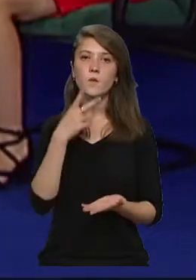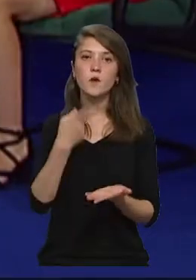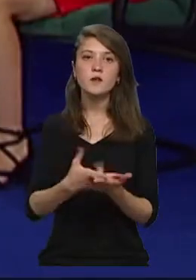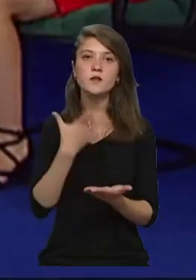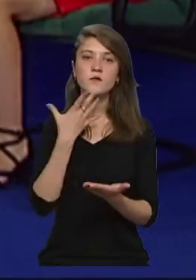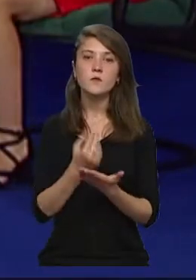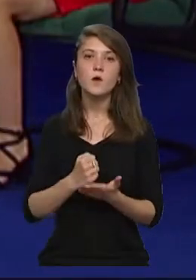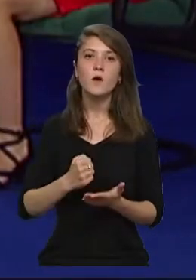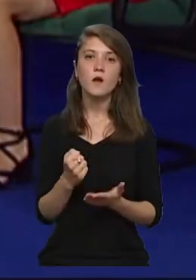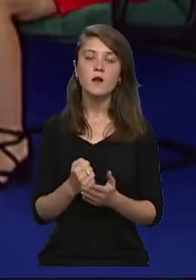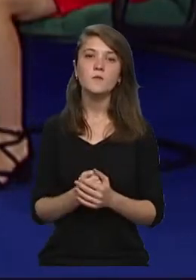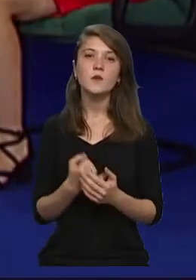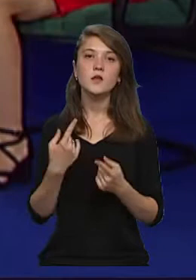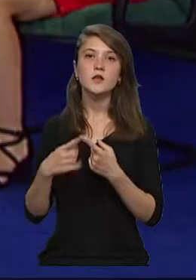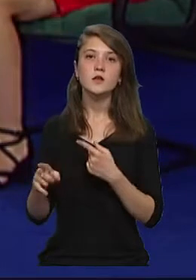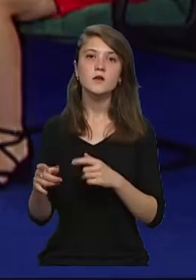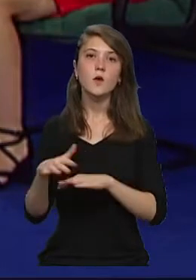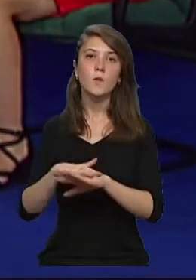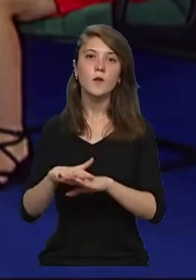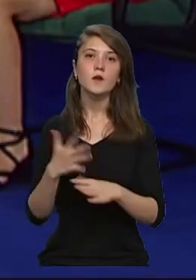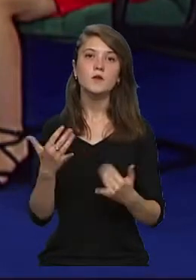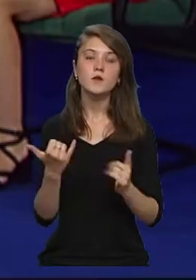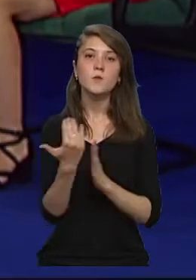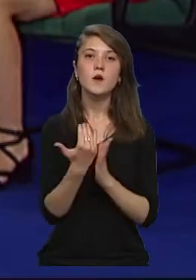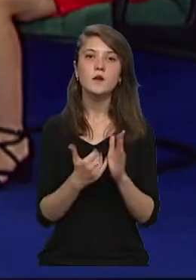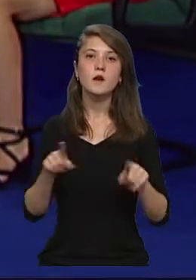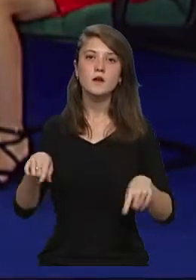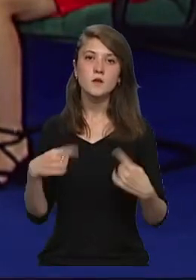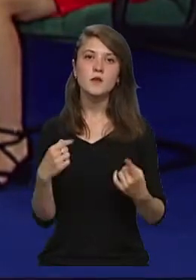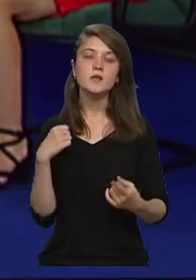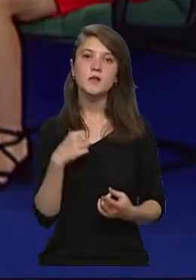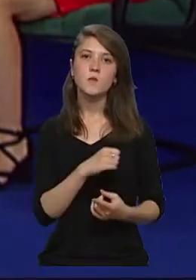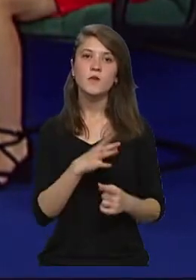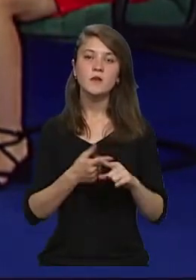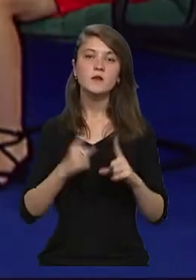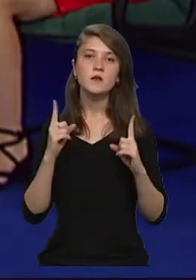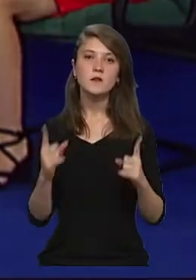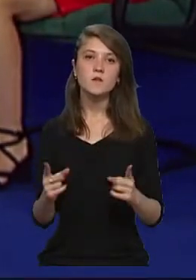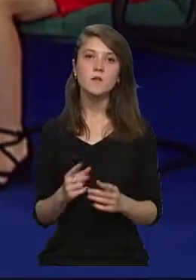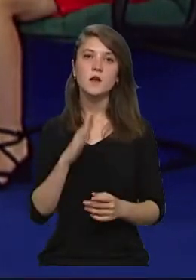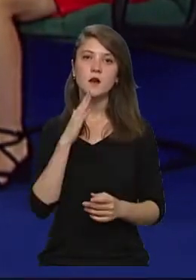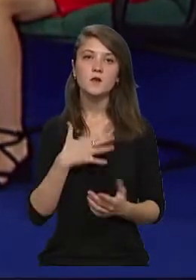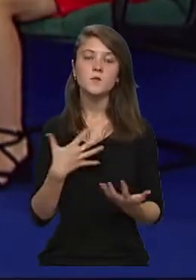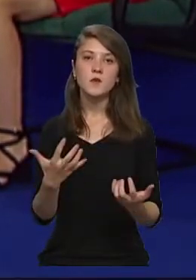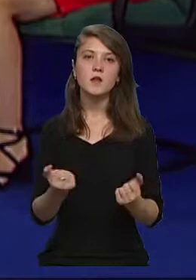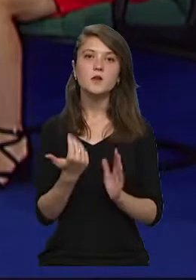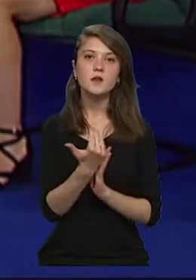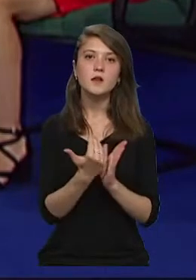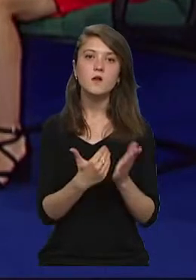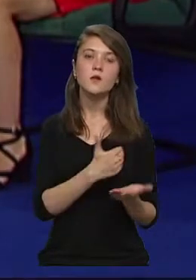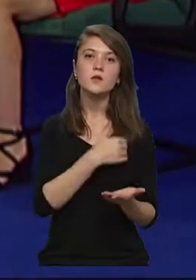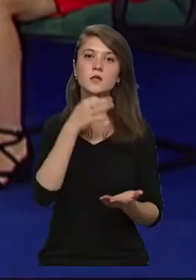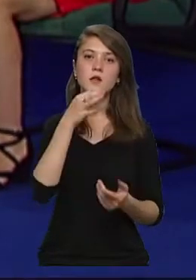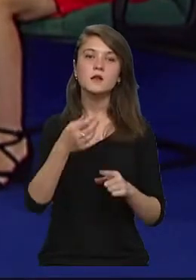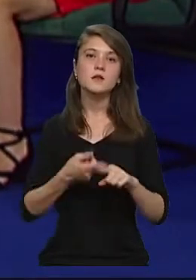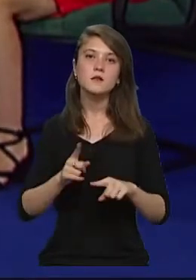колегами із інших громад, які ж проекти сьогодні реалізовувались саме вже в рамках нашої прийнятої стратегії. Хочу сказати,